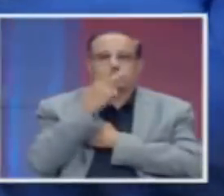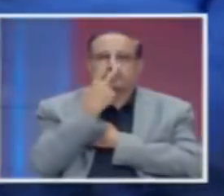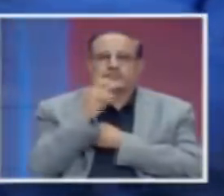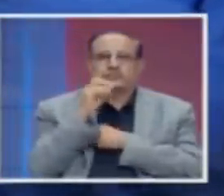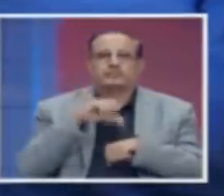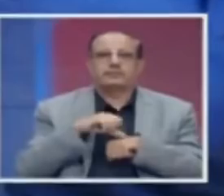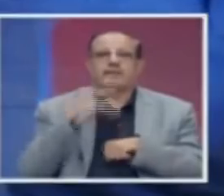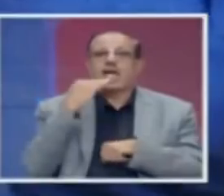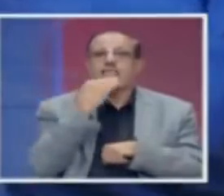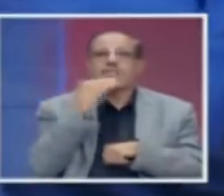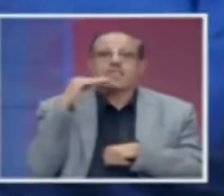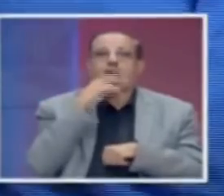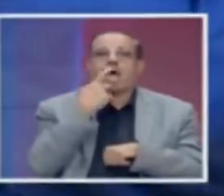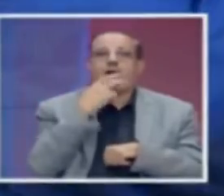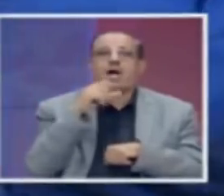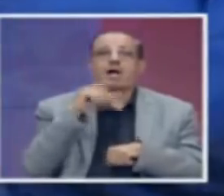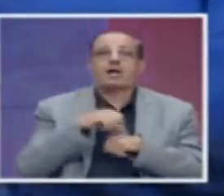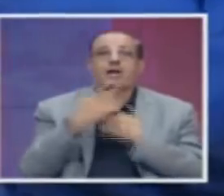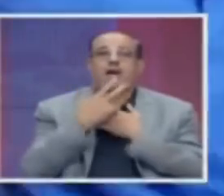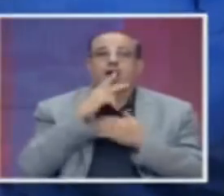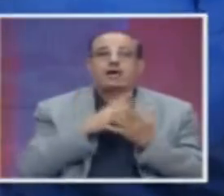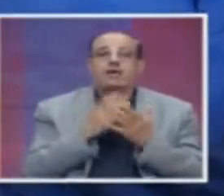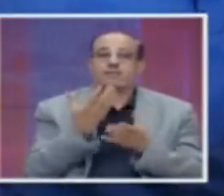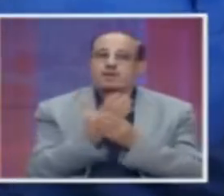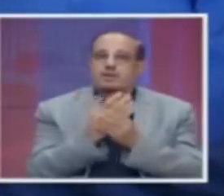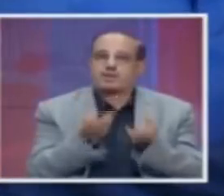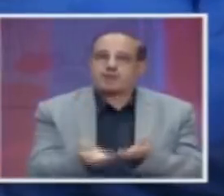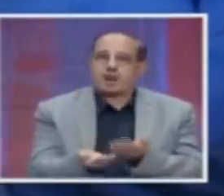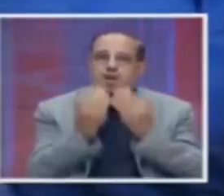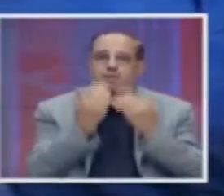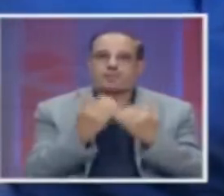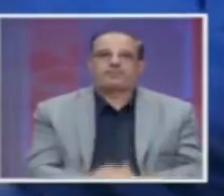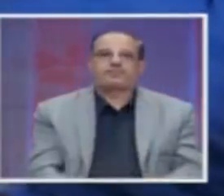أثريا ضخما بمنطقة سقارة، والعنان يؤكد أنه تم بأياد مصرية.